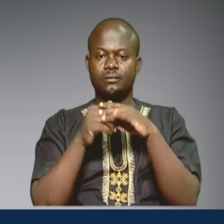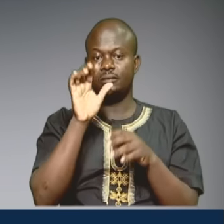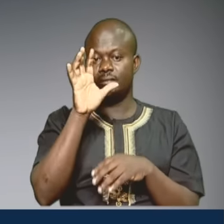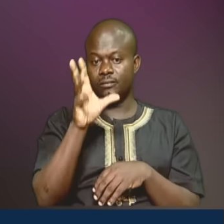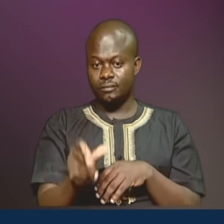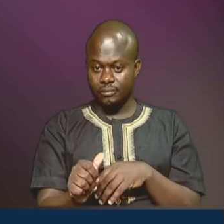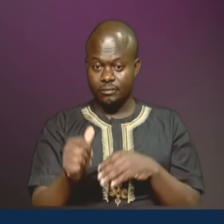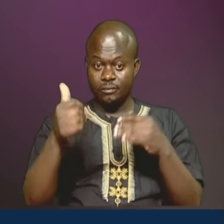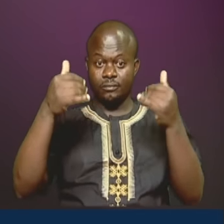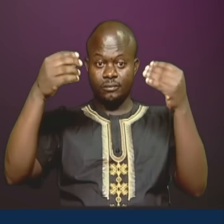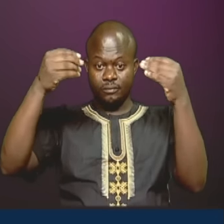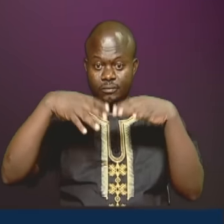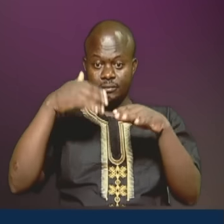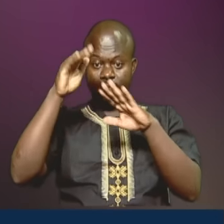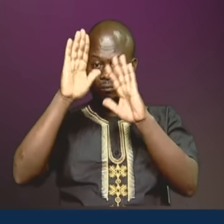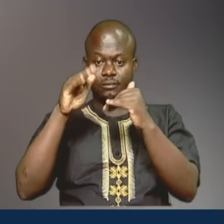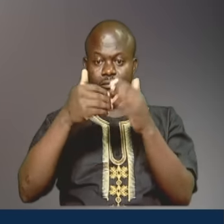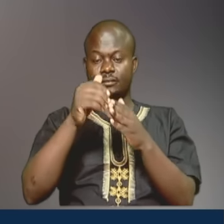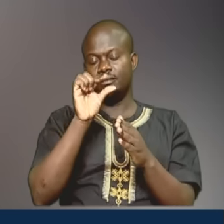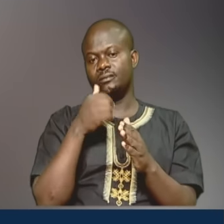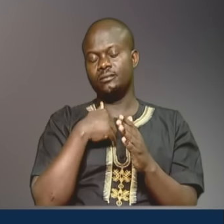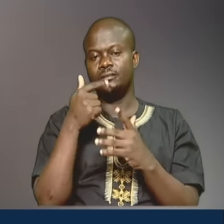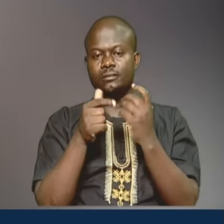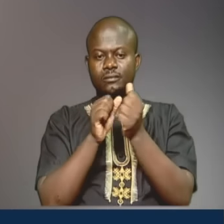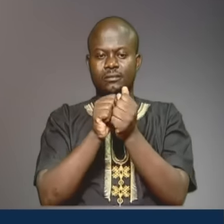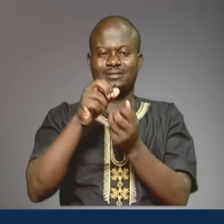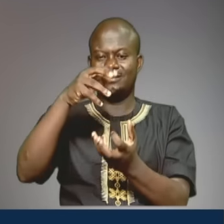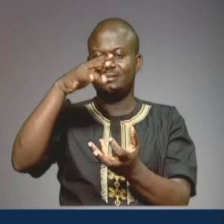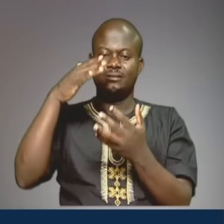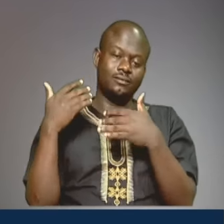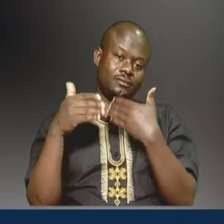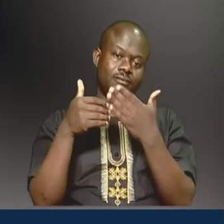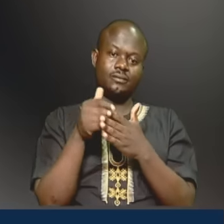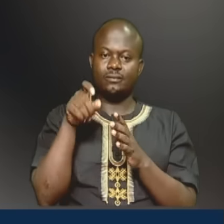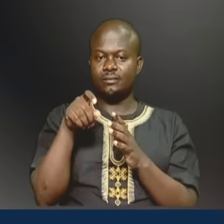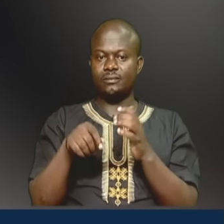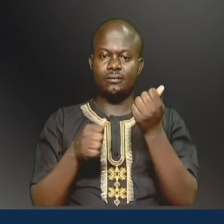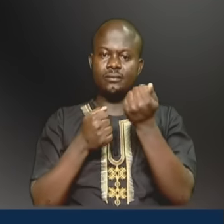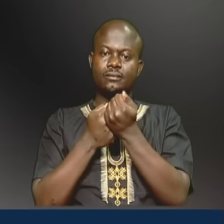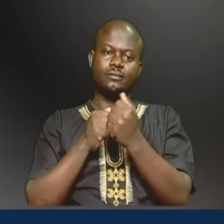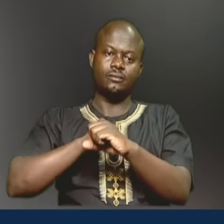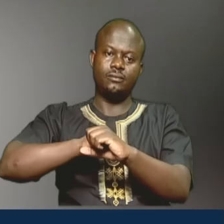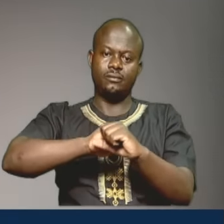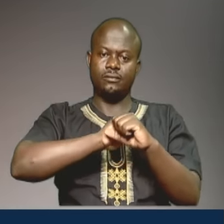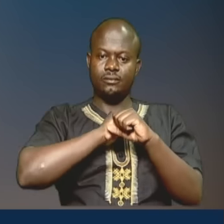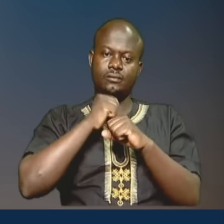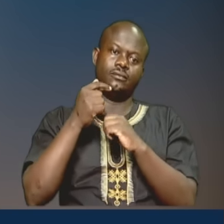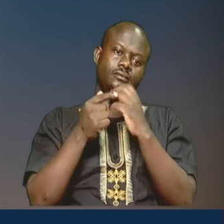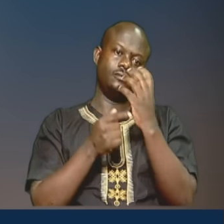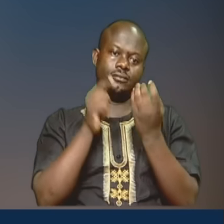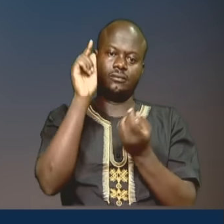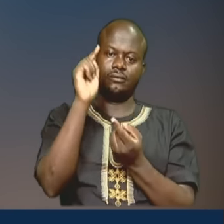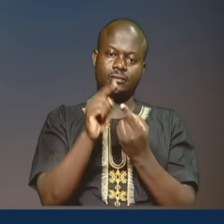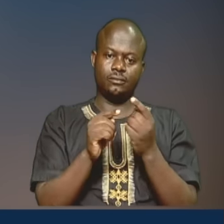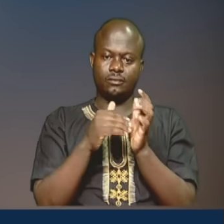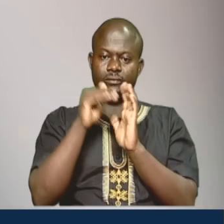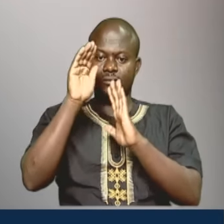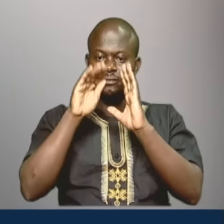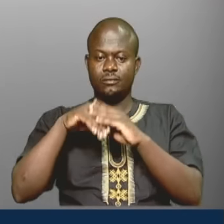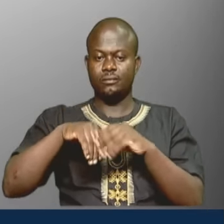mu bigaragara ugira uruhare ruto mu kugira ibyuka bihumanya ikirere bityo ko hakenewe inkunga yo kubungabunga ko ibyo biti byagabanuka n'uruhare mu